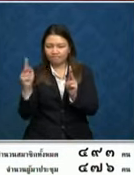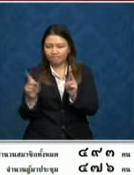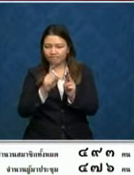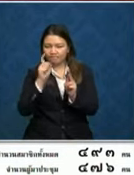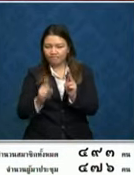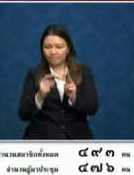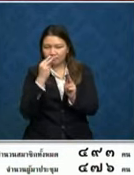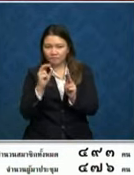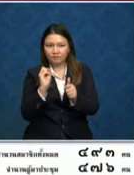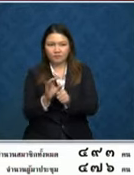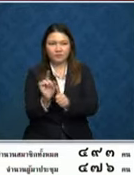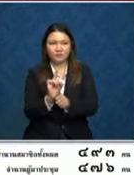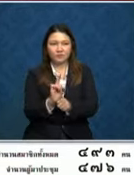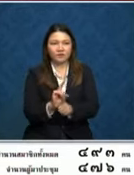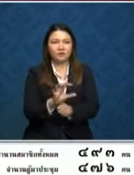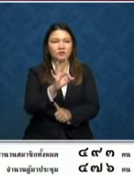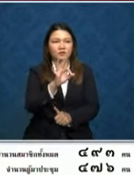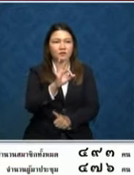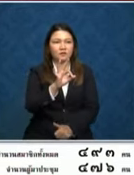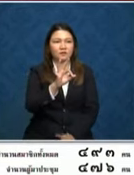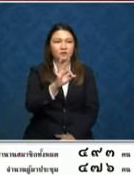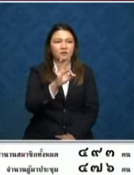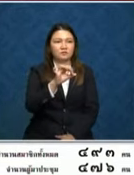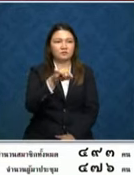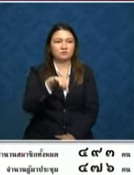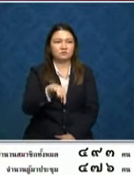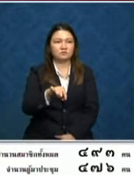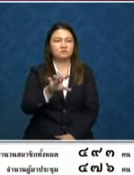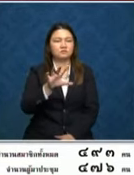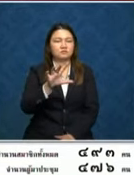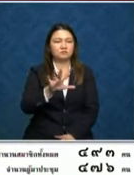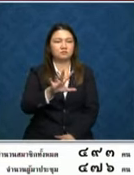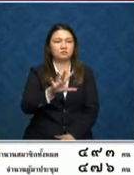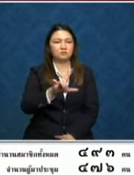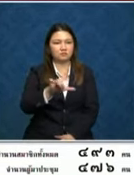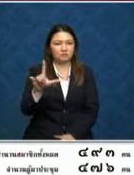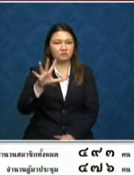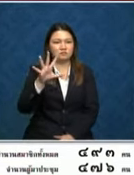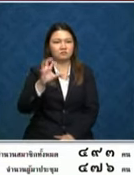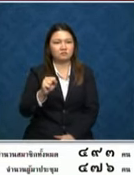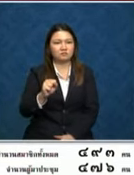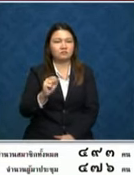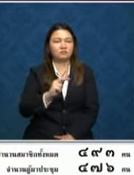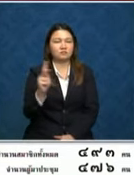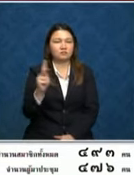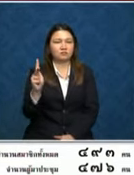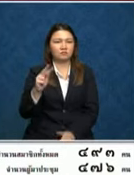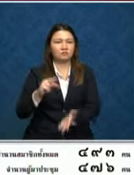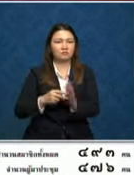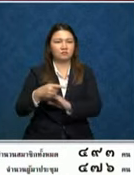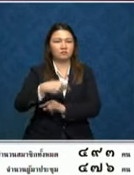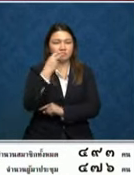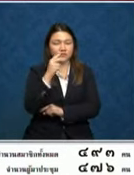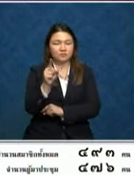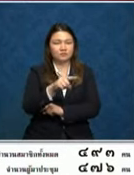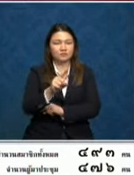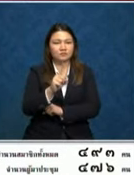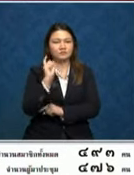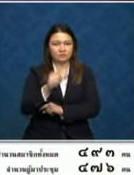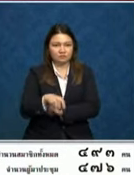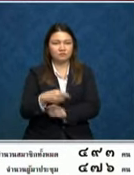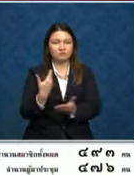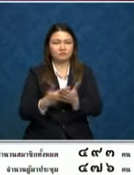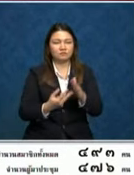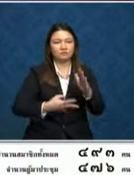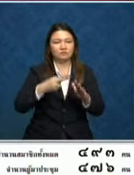าณ92ล้าน5แสนกว่านะครับโดยผมยังเห็นว่ามันมีบางโครงการนะครับที่จำเป็นต้องตัดลดงบประมา